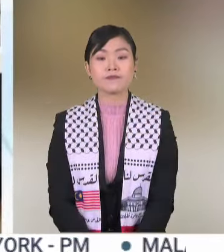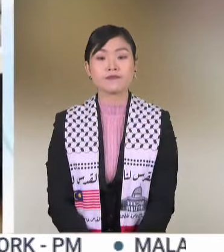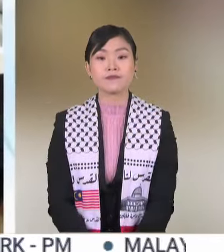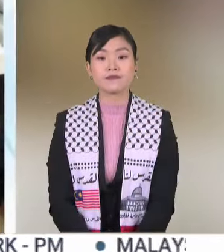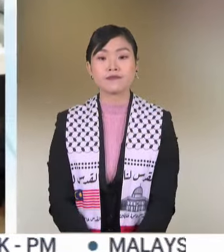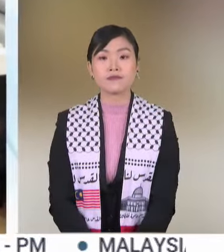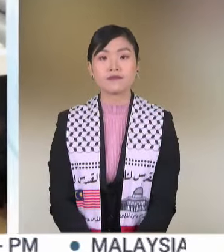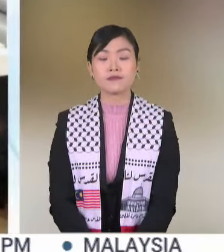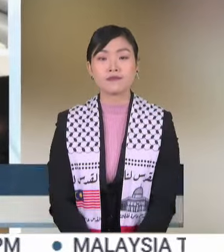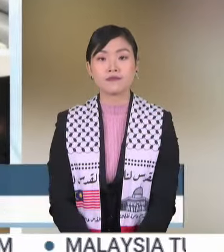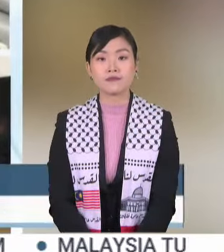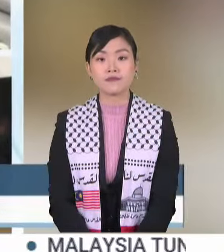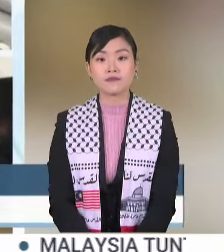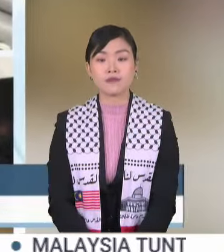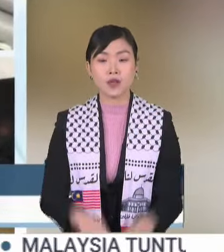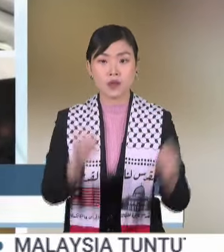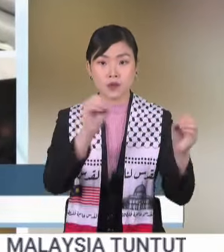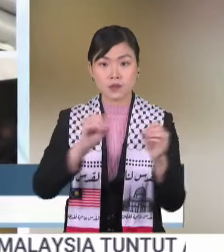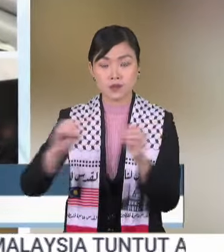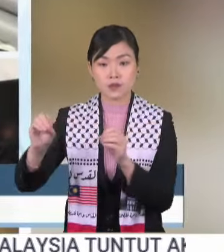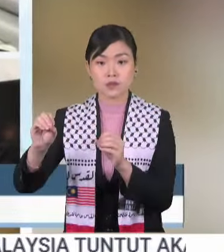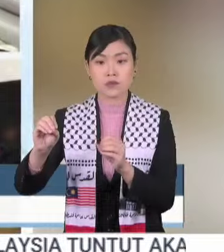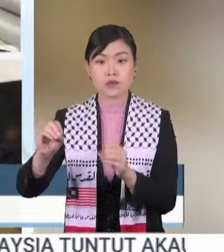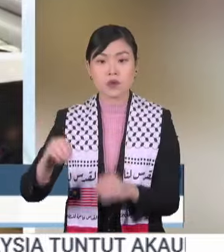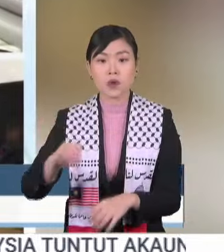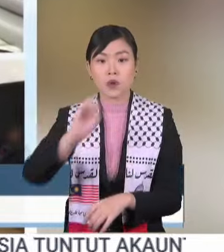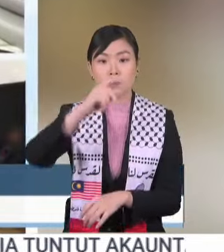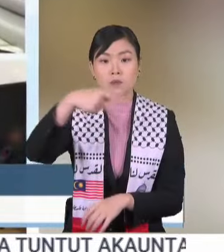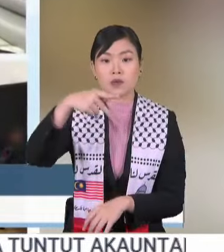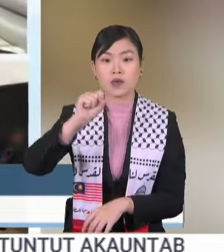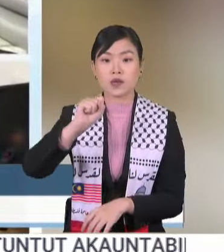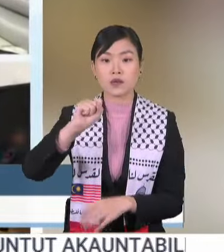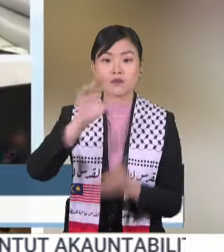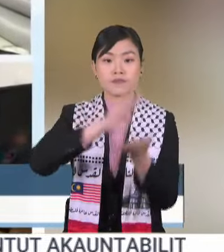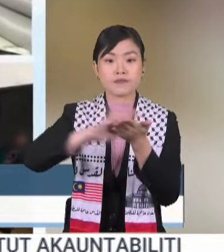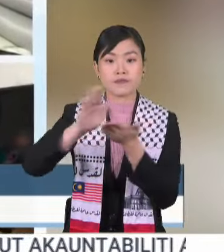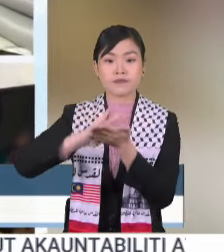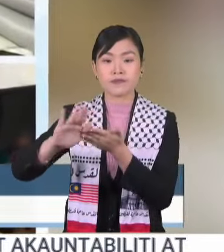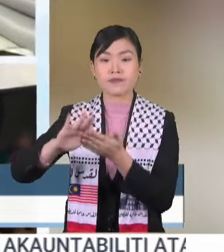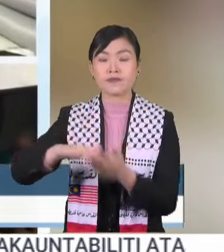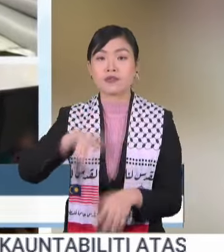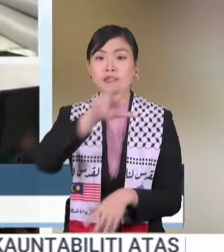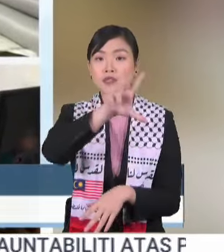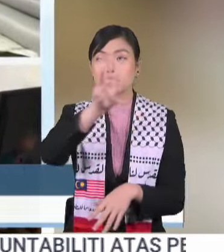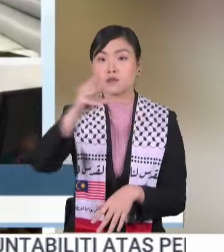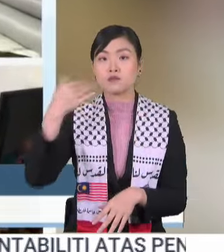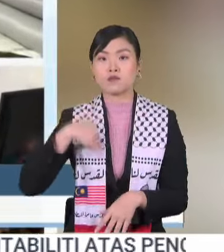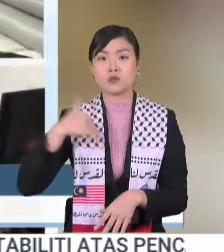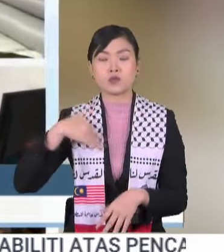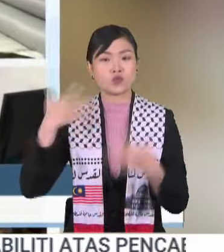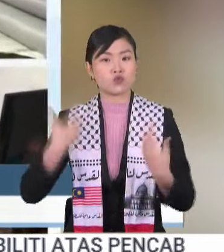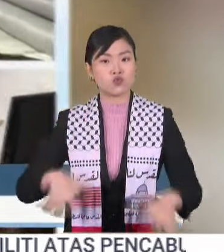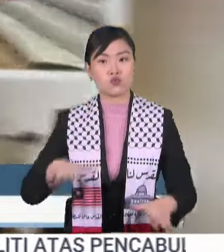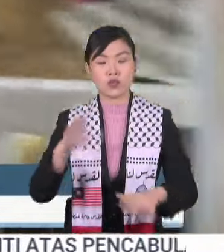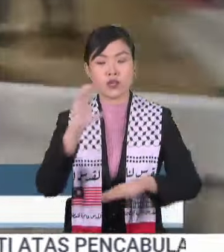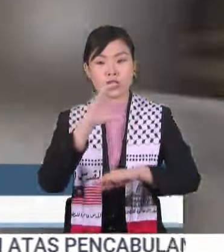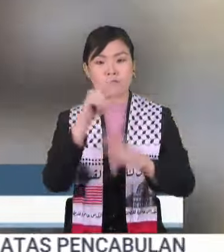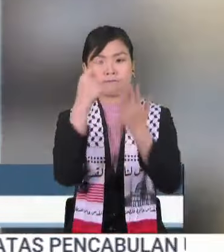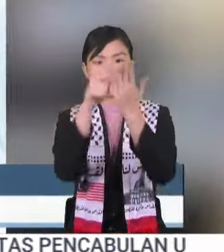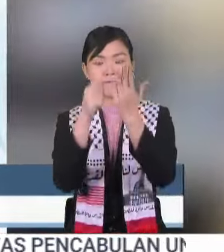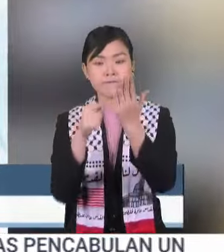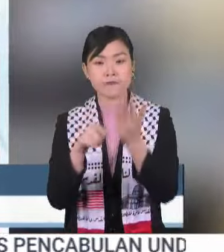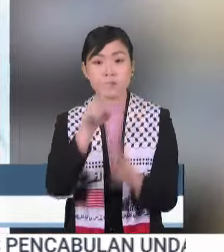kedai menerusi operasi yang digelar sapu tersebut seramai 36 warga asing diperiksa